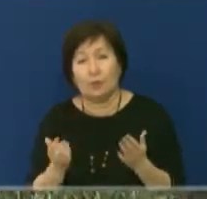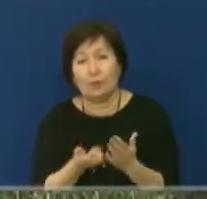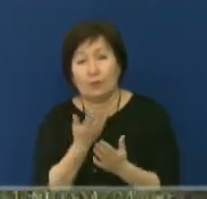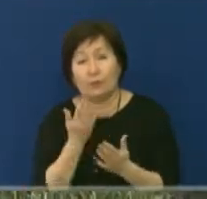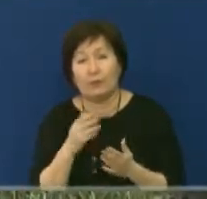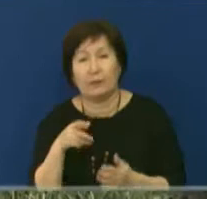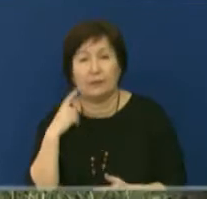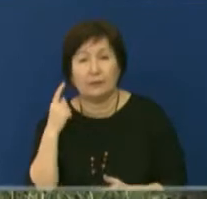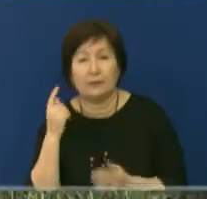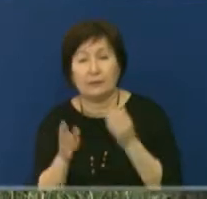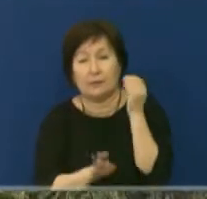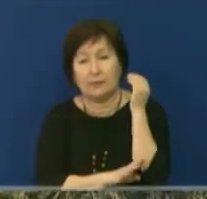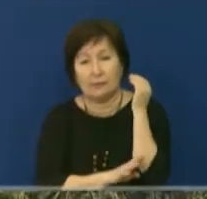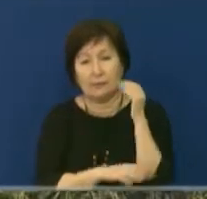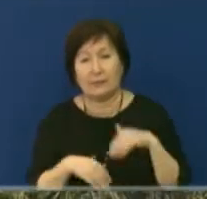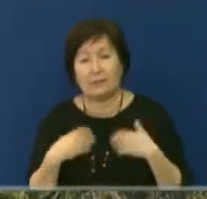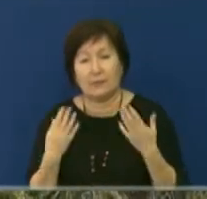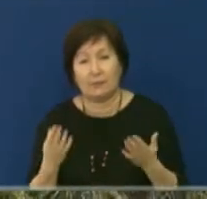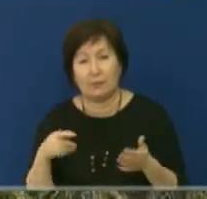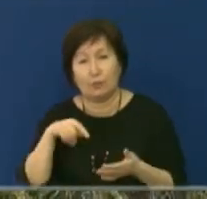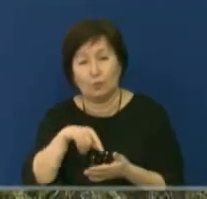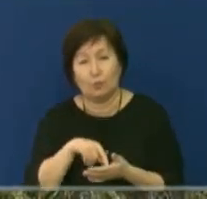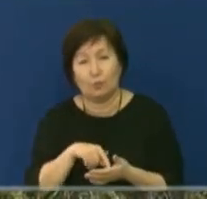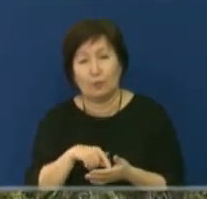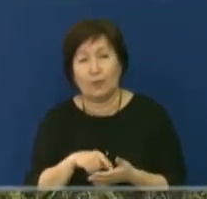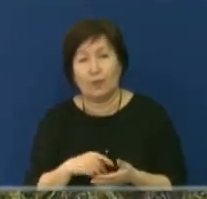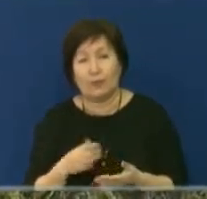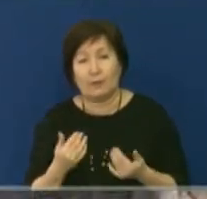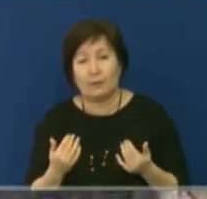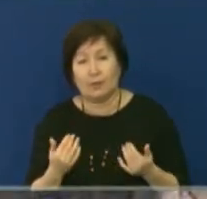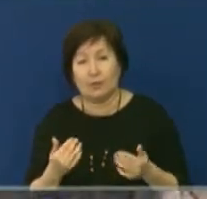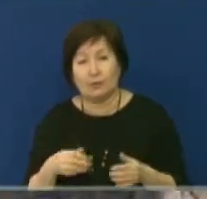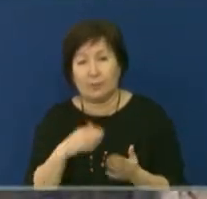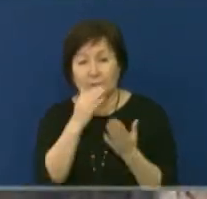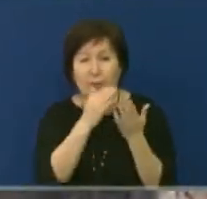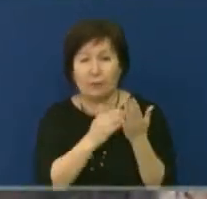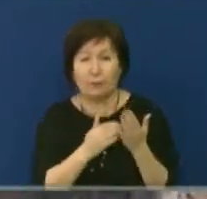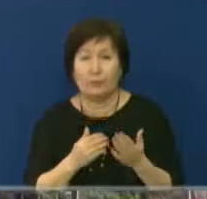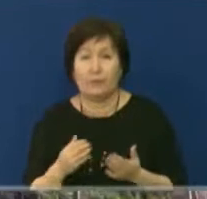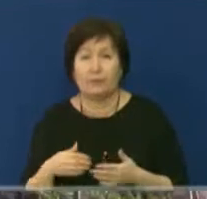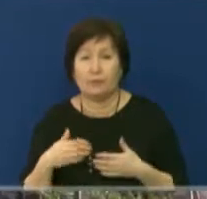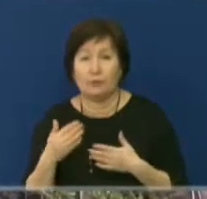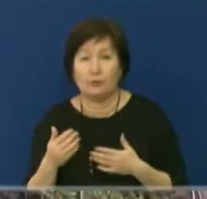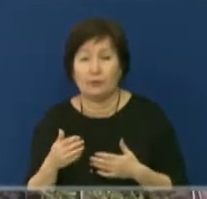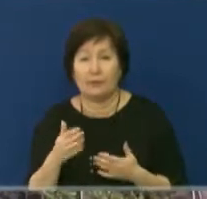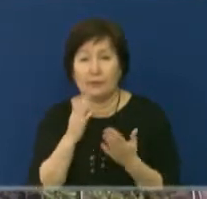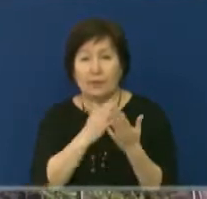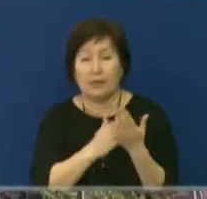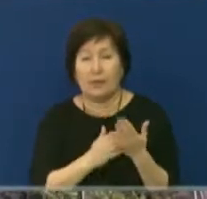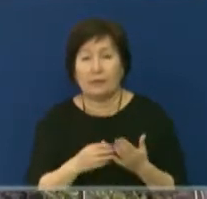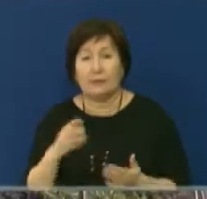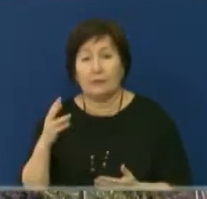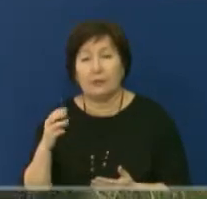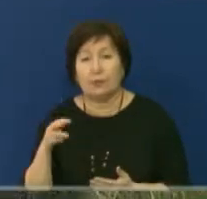представителей учреждения, реализующего проект по строительству правых поворотов, они планируют высадить около 1200 пирамидных тополей и